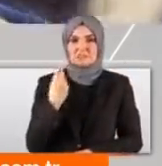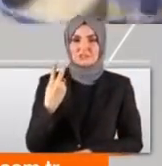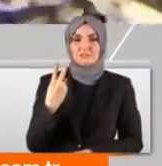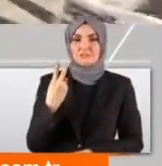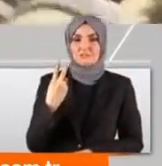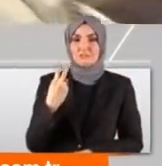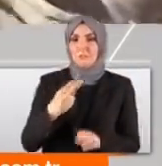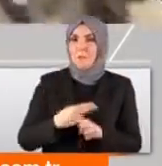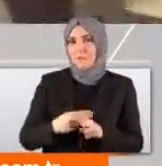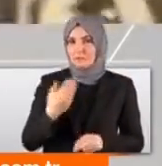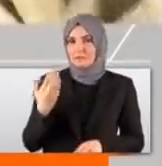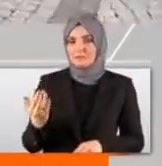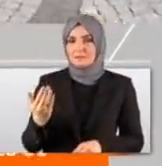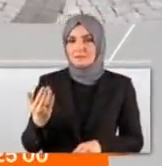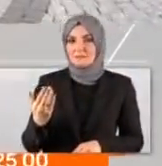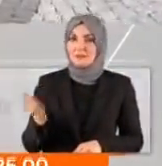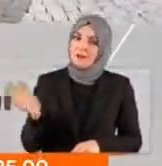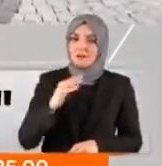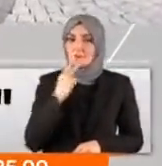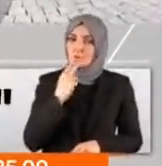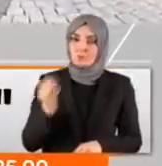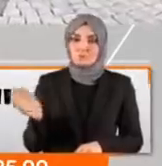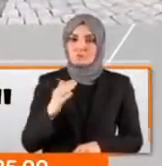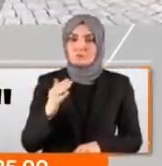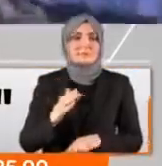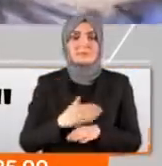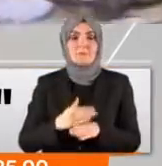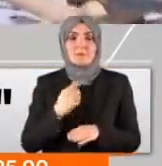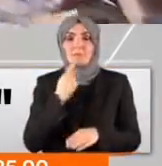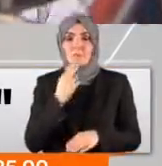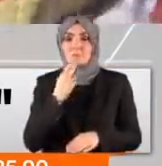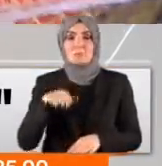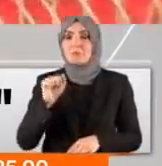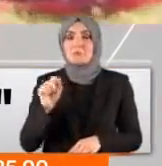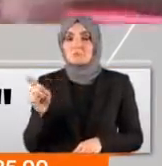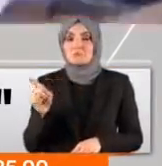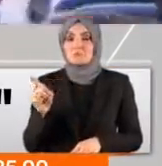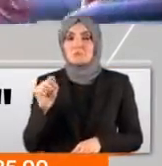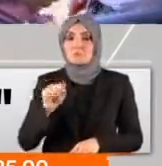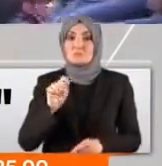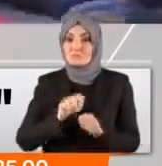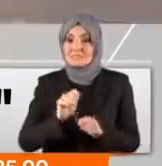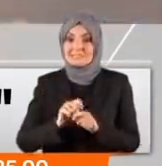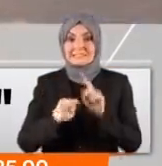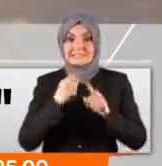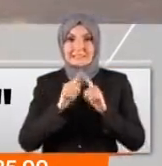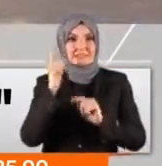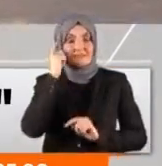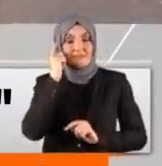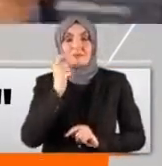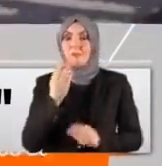örneğidir evet hadi konuşsanıza Niye konuşmuyorsunuz bu işin ideolojik boyutu olamaz